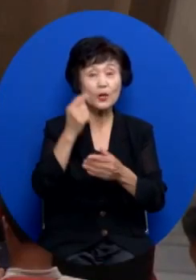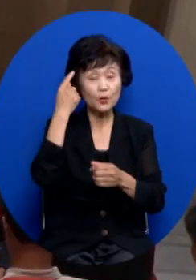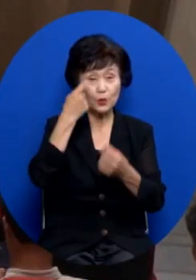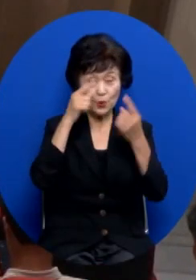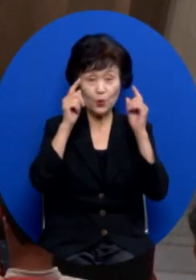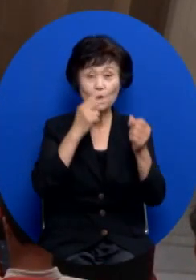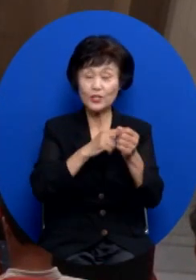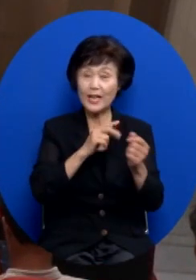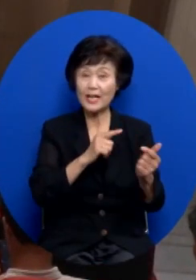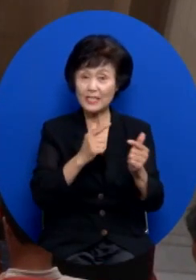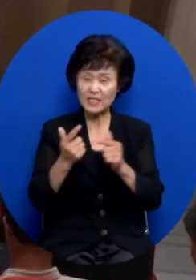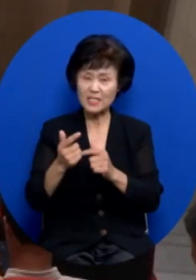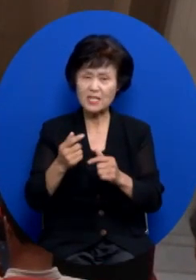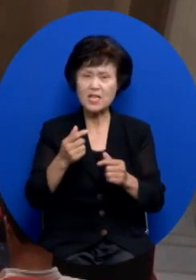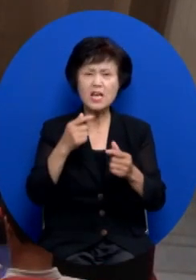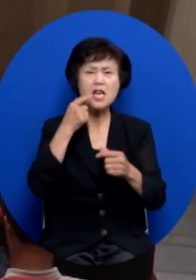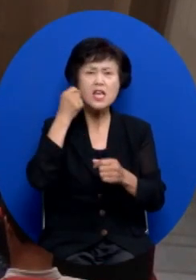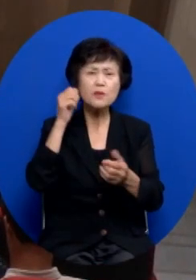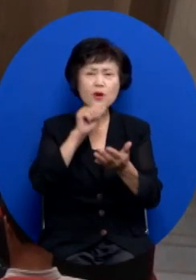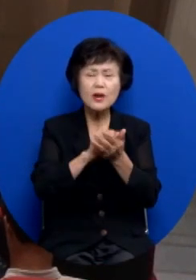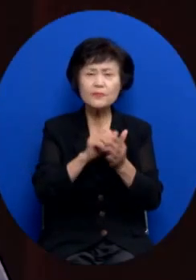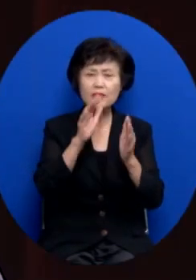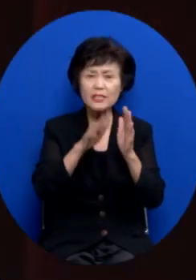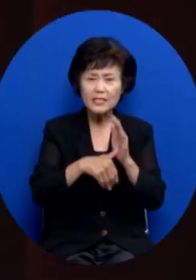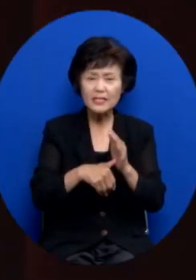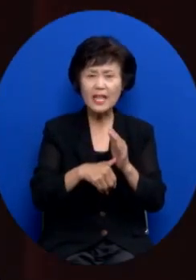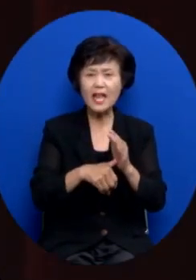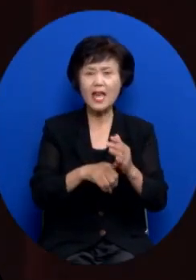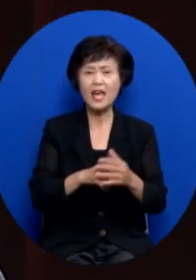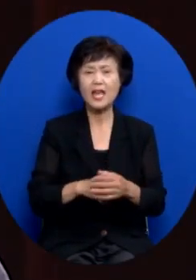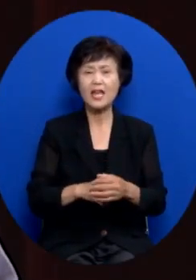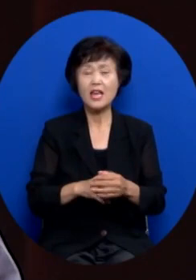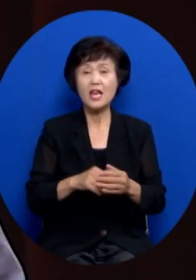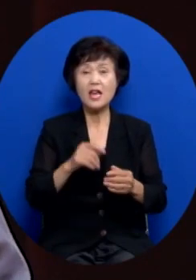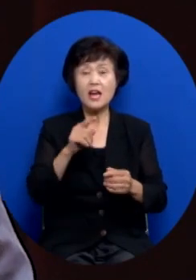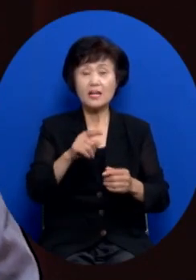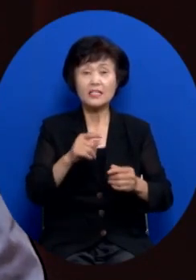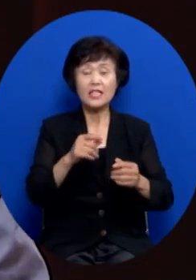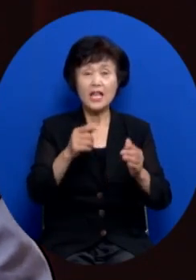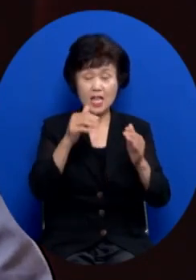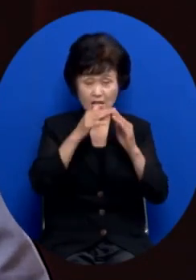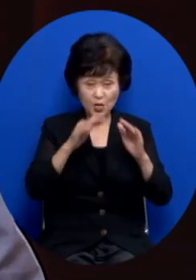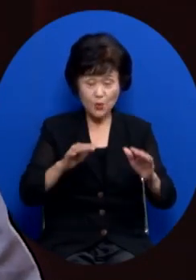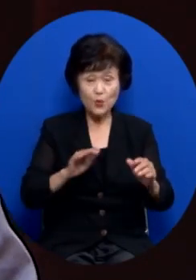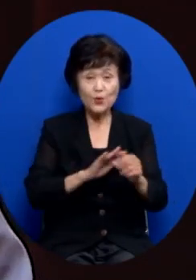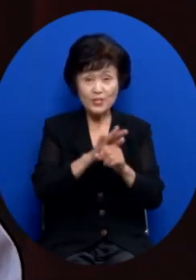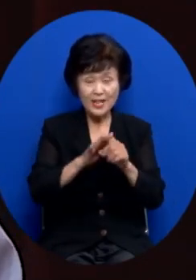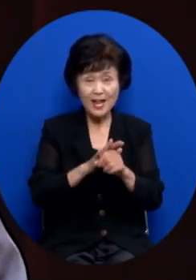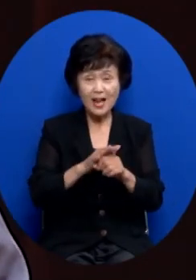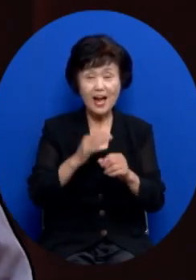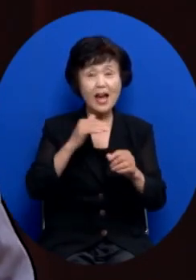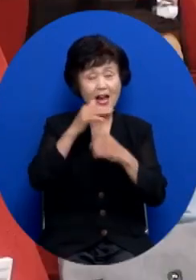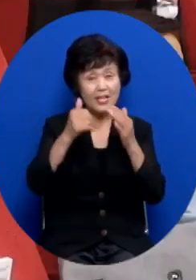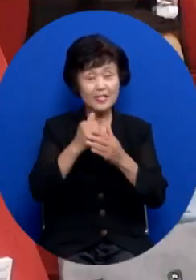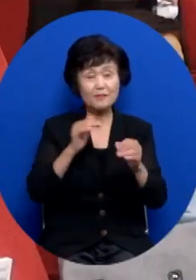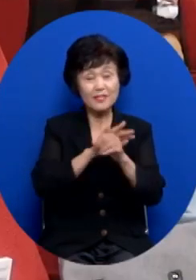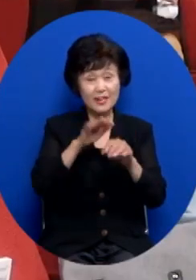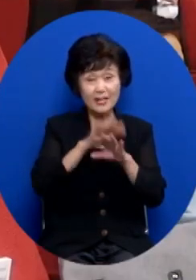교수 등은 일제강점기 도안의 성자라 불리며 하나님 사랑과 이웃 사랑을 실천했던 202세종과